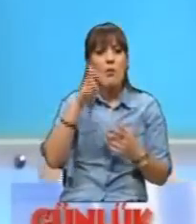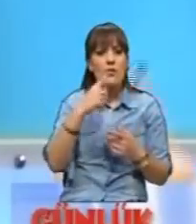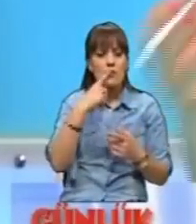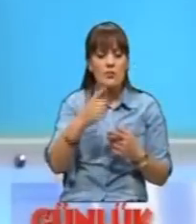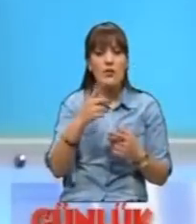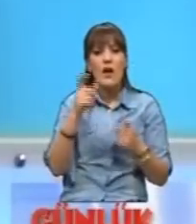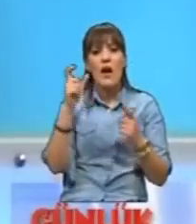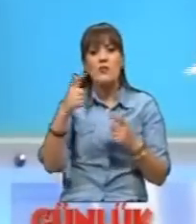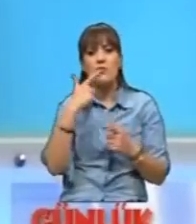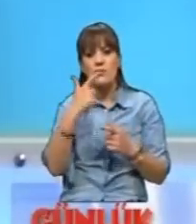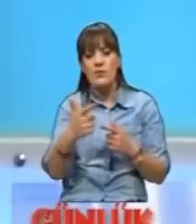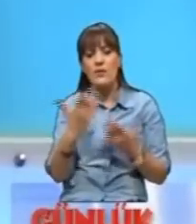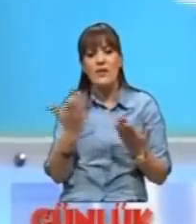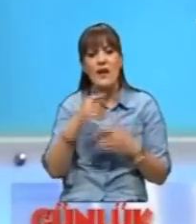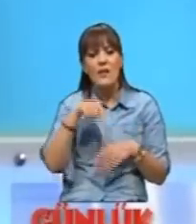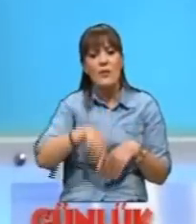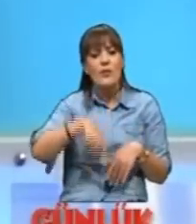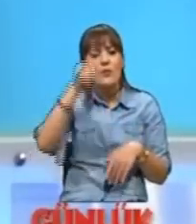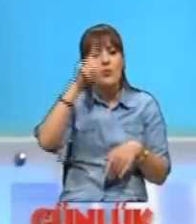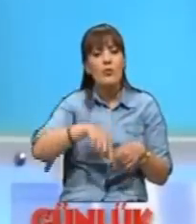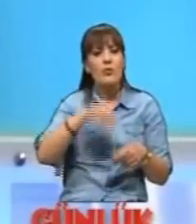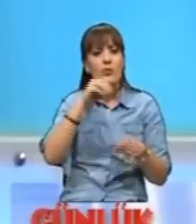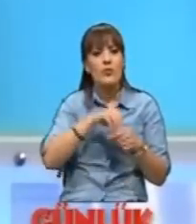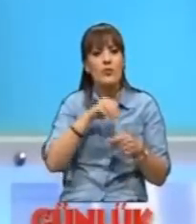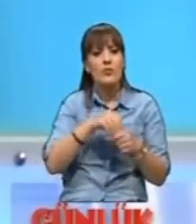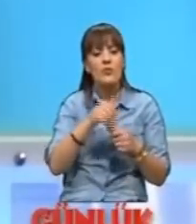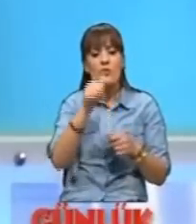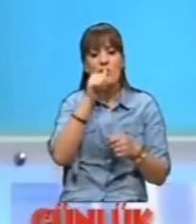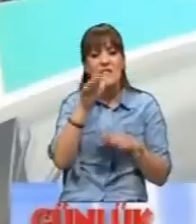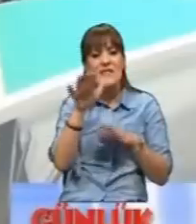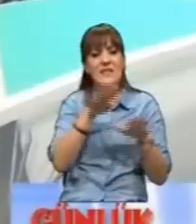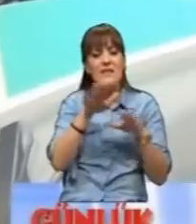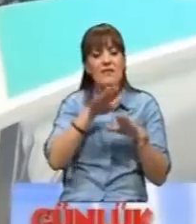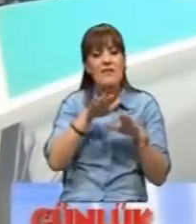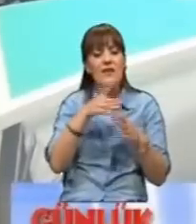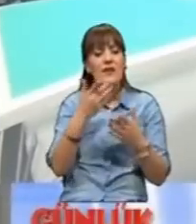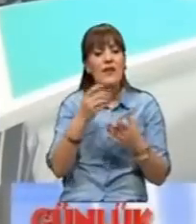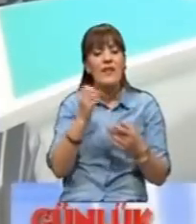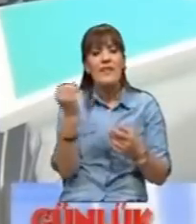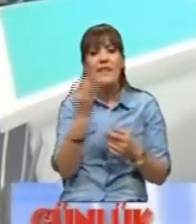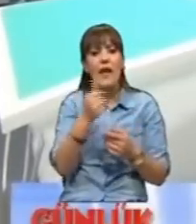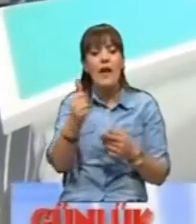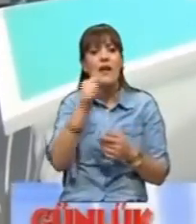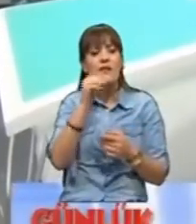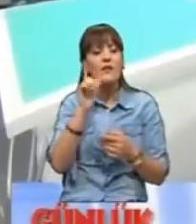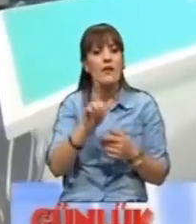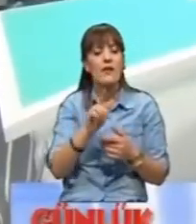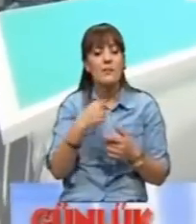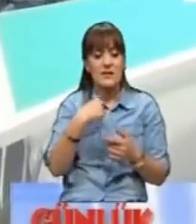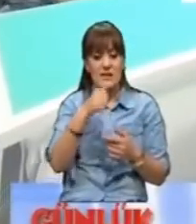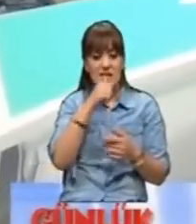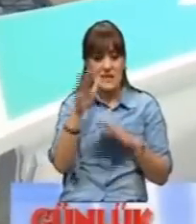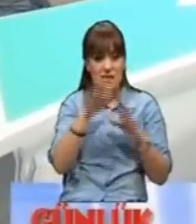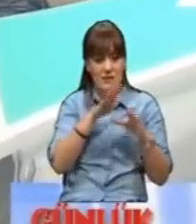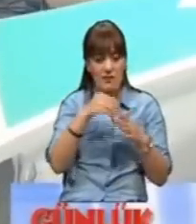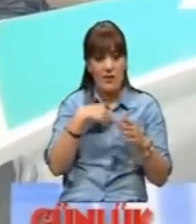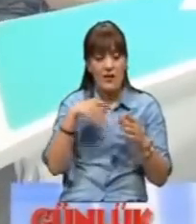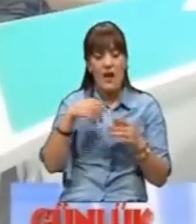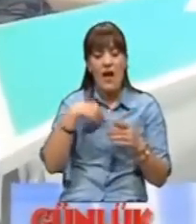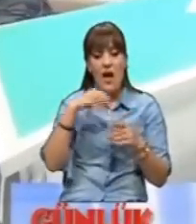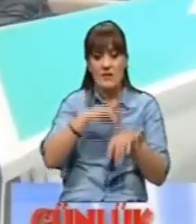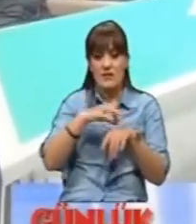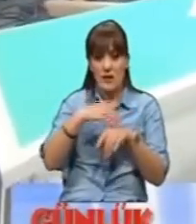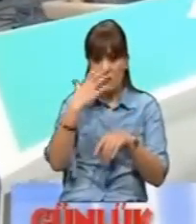potasyum diyorsunuz, kalsiyum diyorsunuz. Yani günlük işte sıvı miktarı ortalama ne kadar olur? Şimdi biz sıvı miktarını hastalara